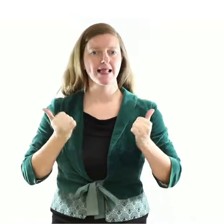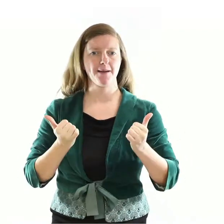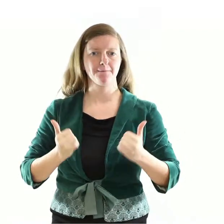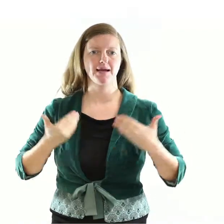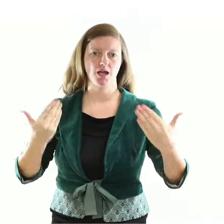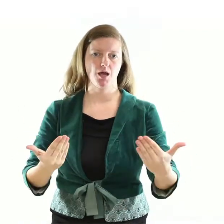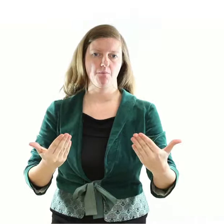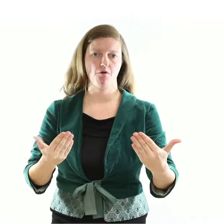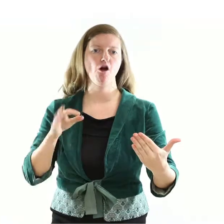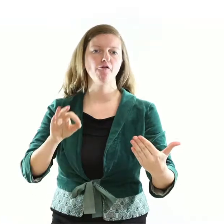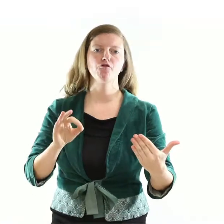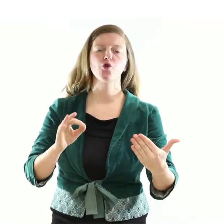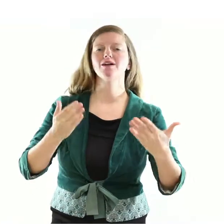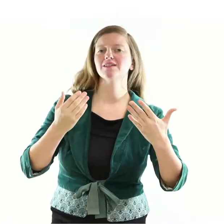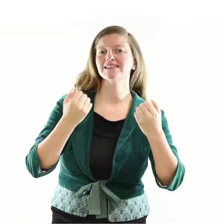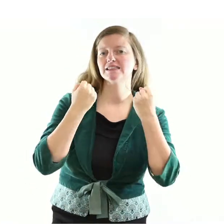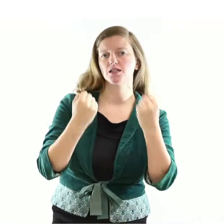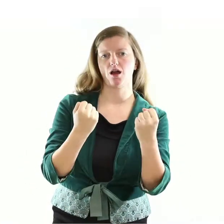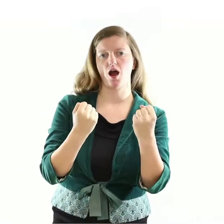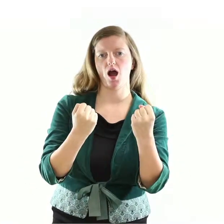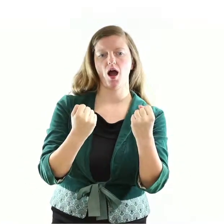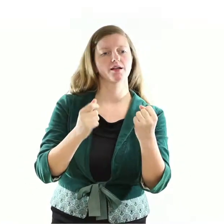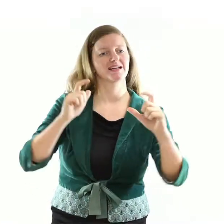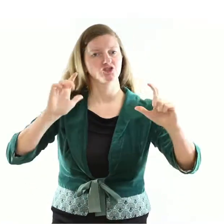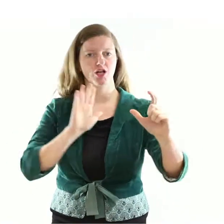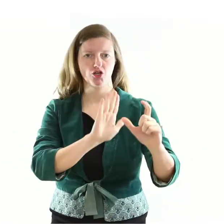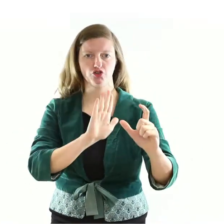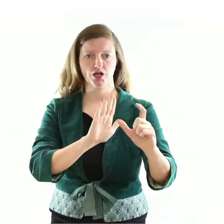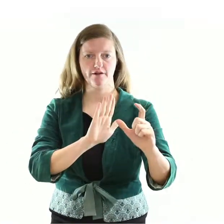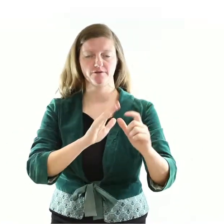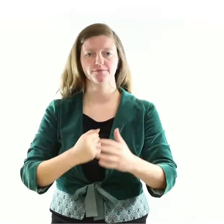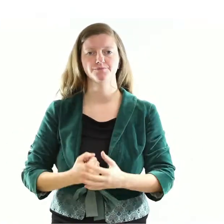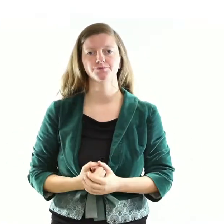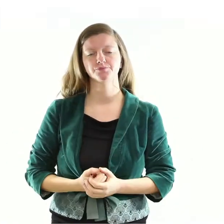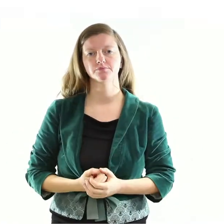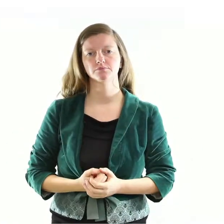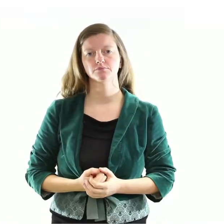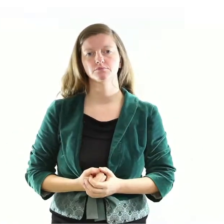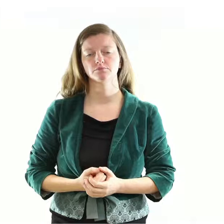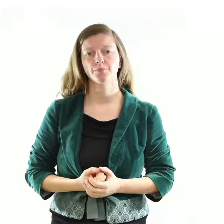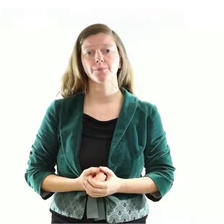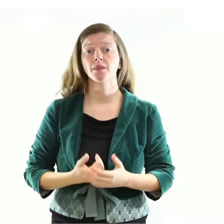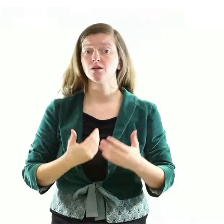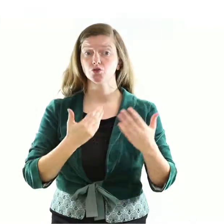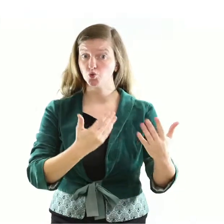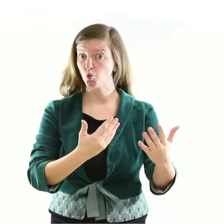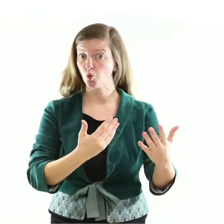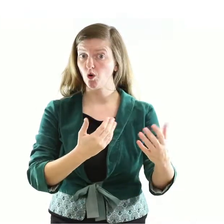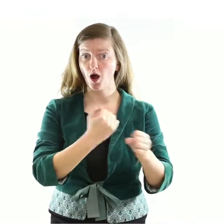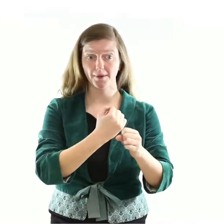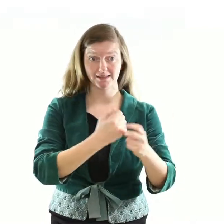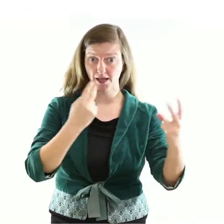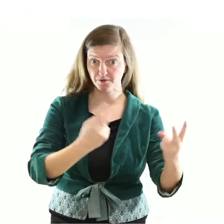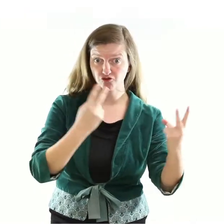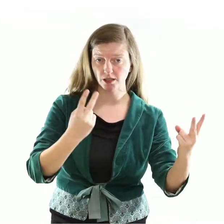einsetzen, um die Freiheit und die Sicherheit in unserer Gesellschaft zu gewährleisten. Das ist keine